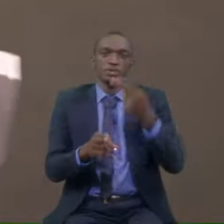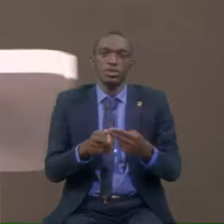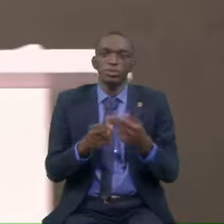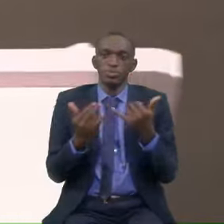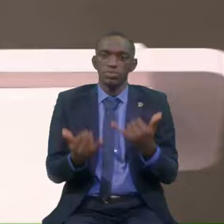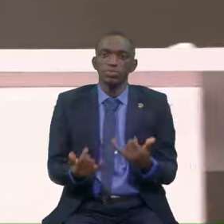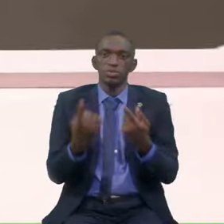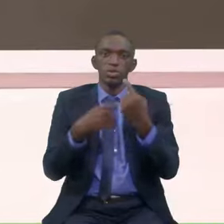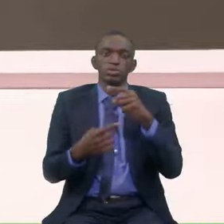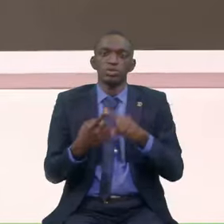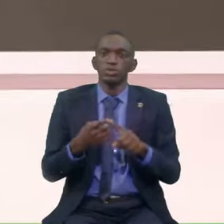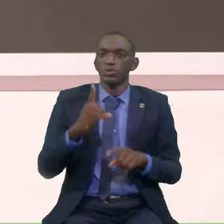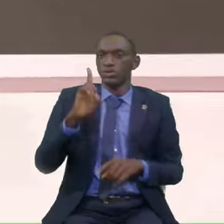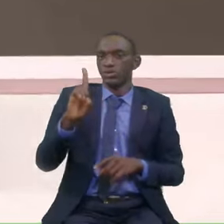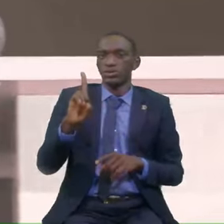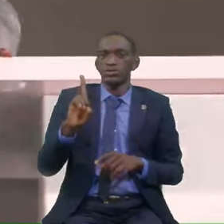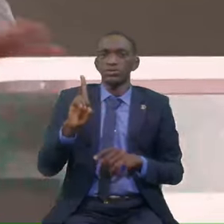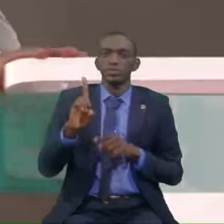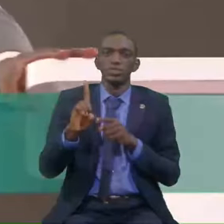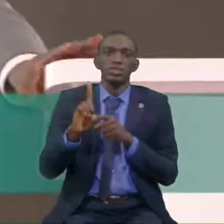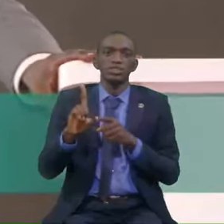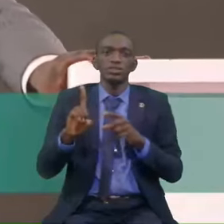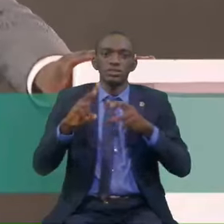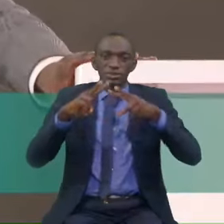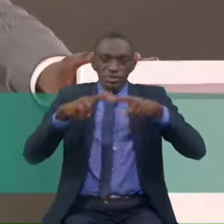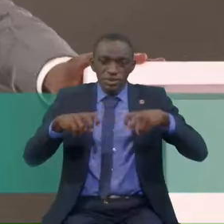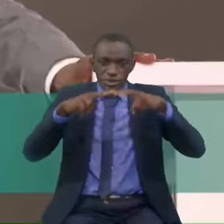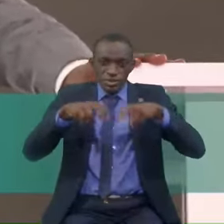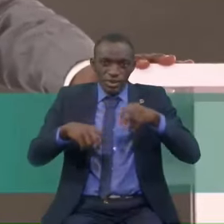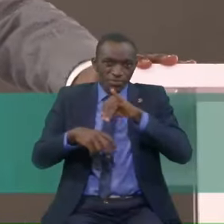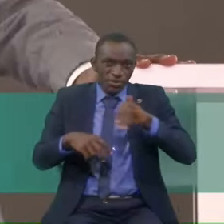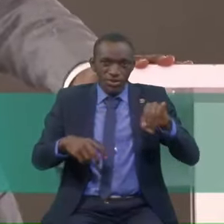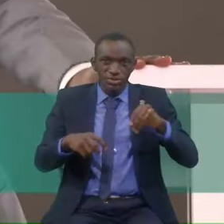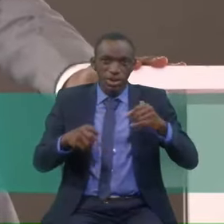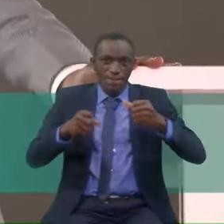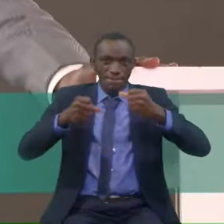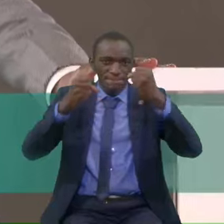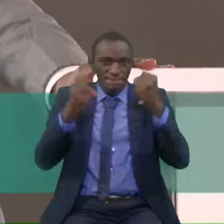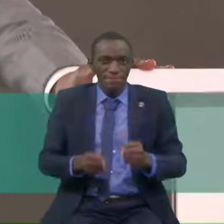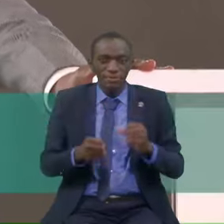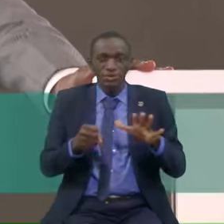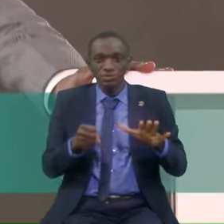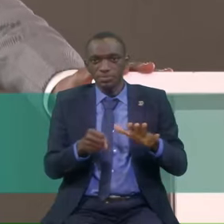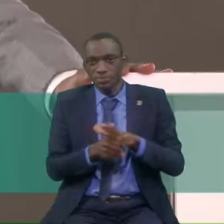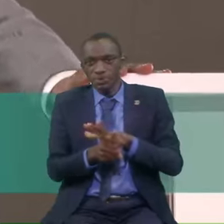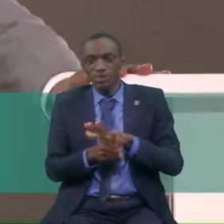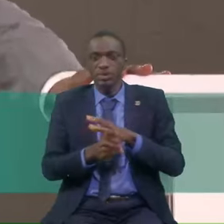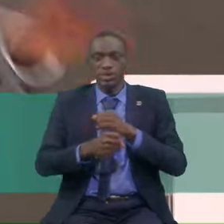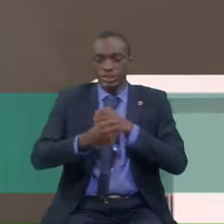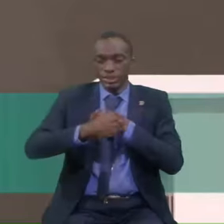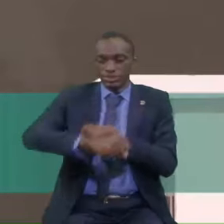D. L'Esprit de discernement, l'Esprit dynamique et